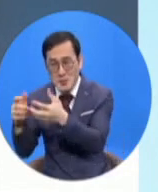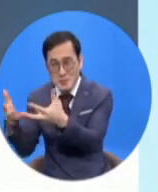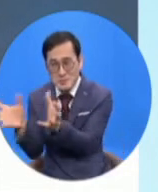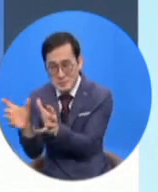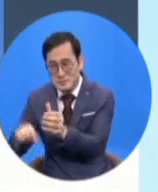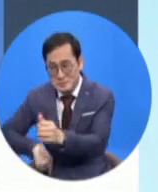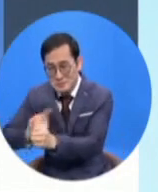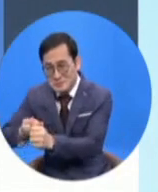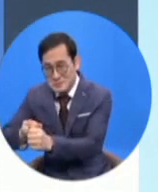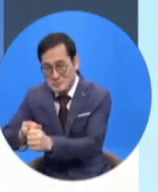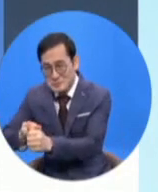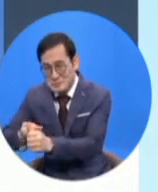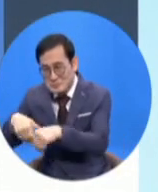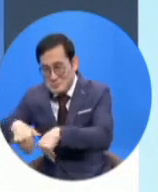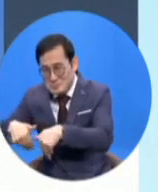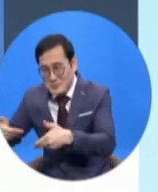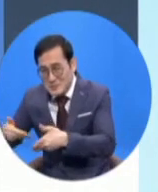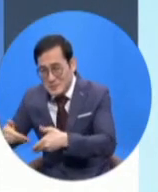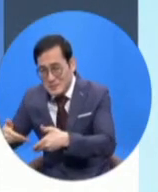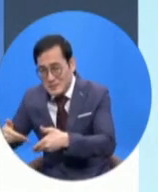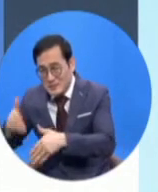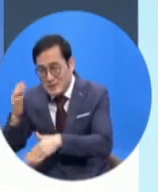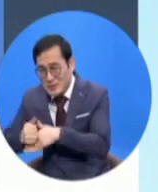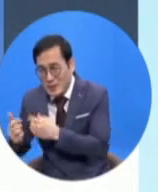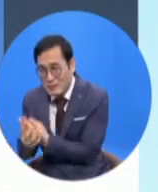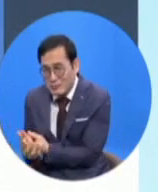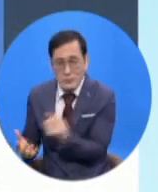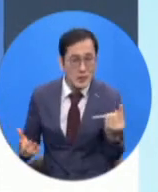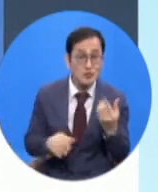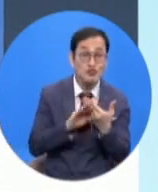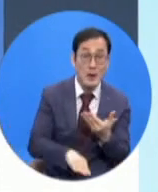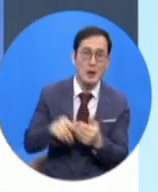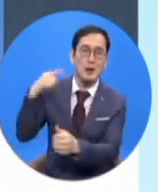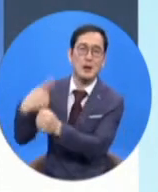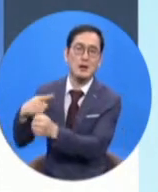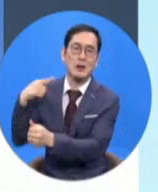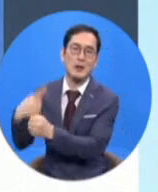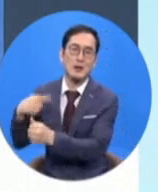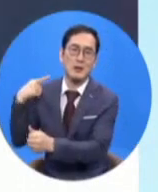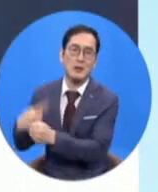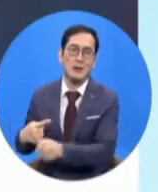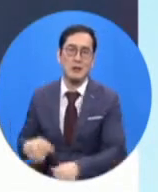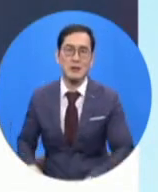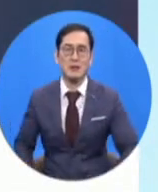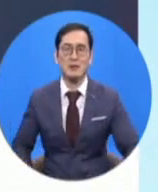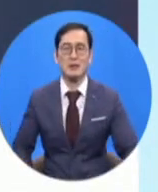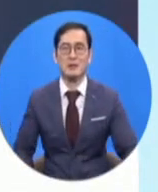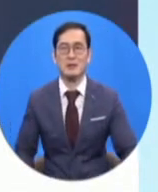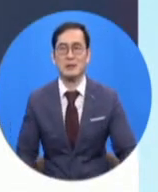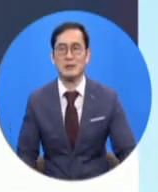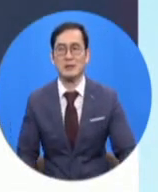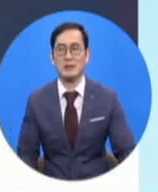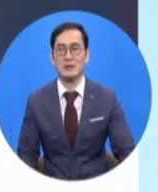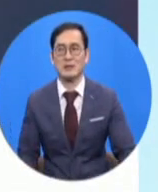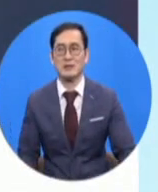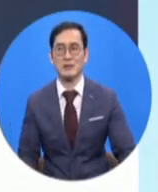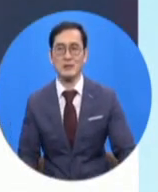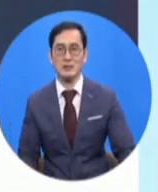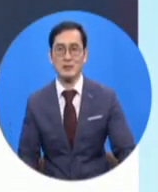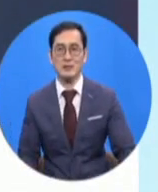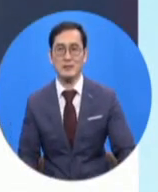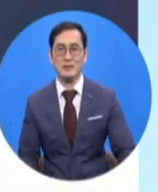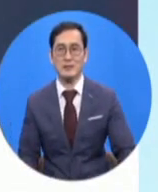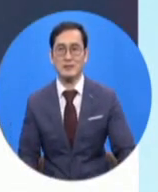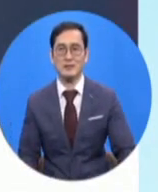빠져나온 하고 나서는 굉장히 정말 이해하기 어려운 과한 표현을 사용해서 비판을 하고